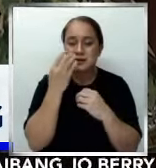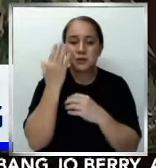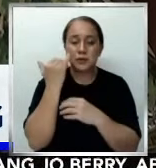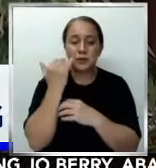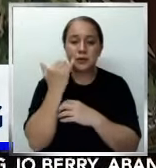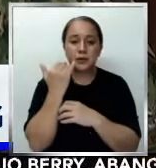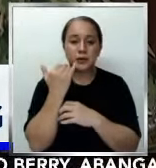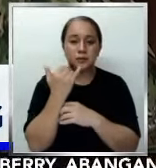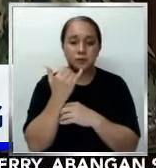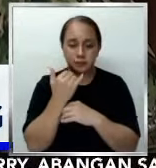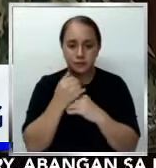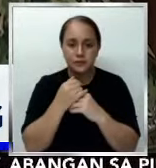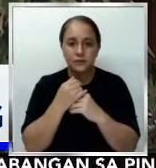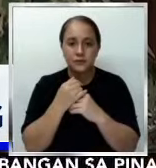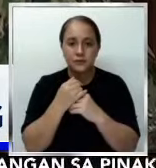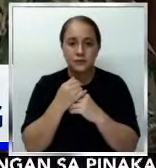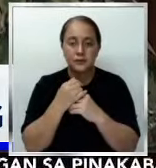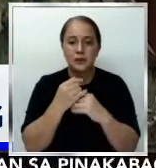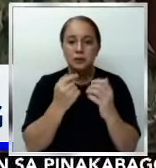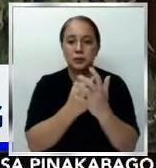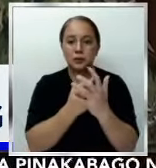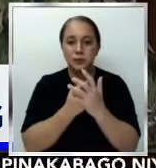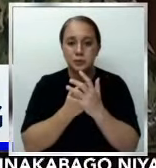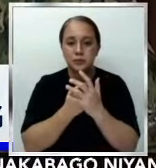nasa quarantine pa po sila,